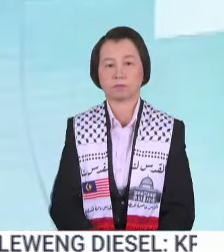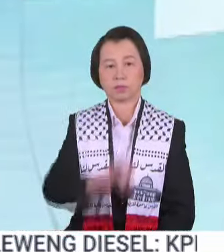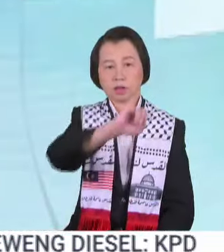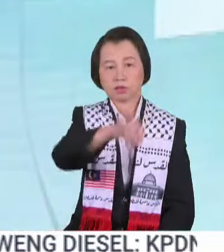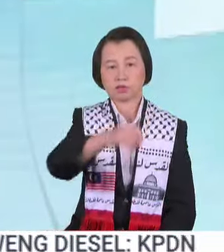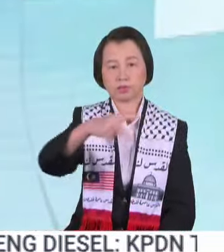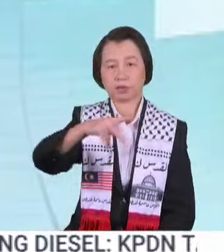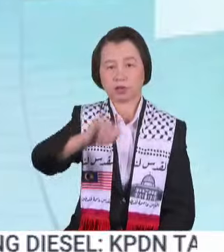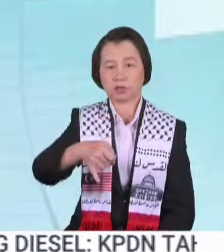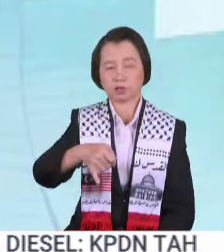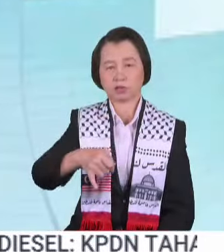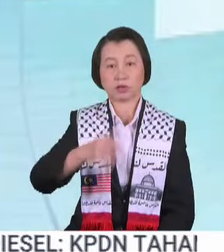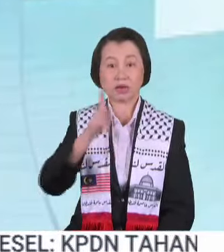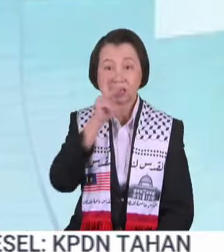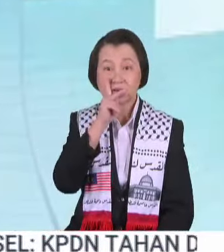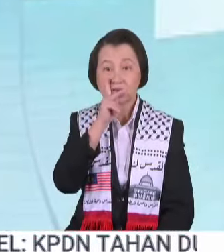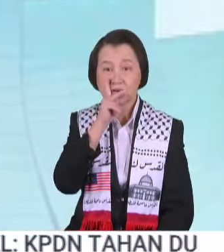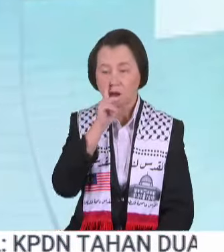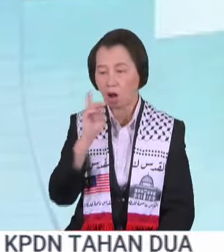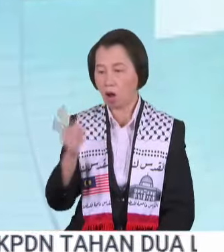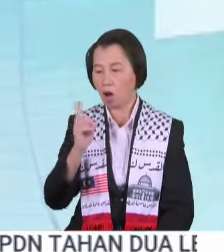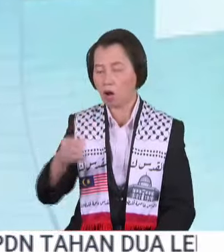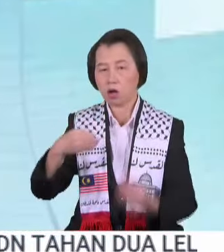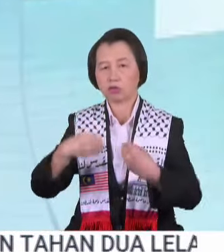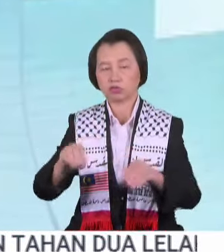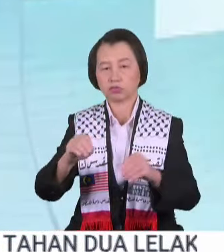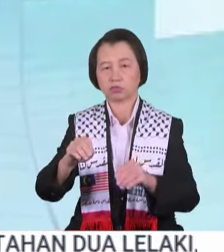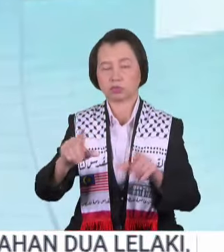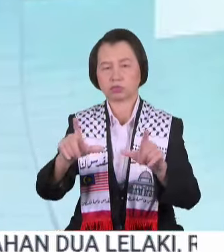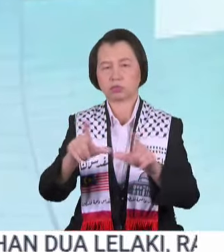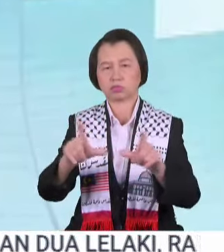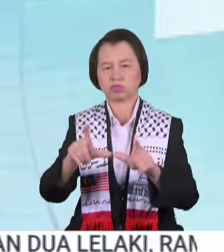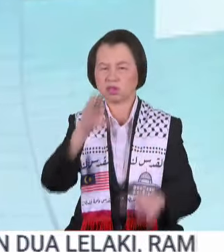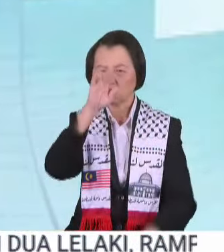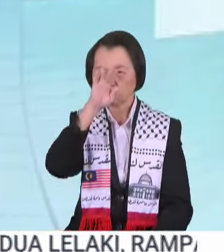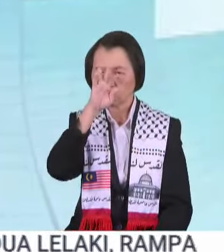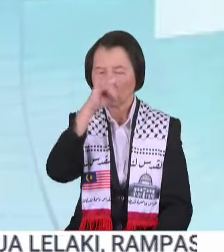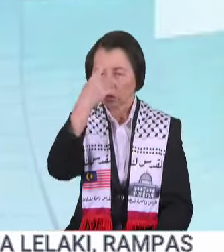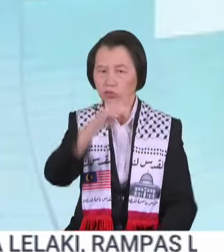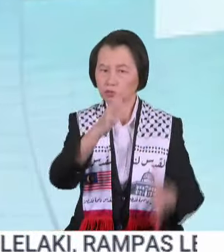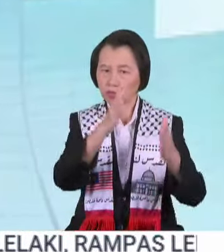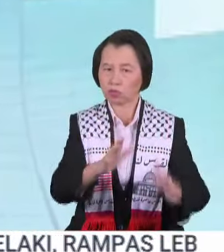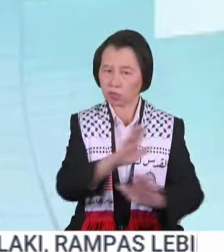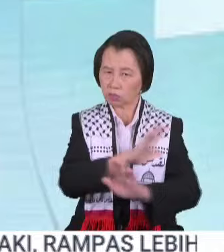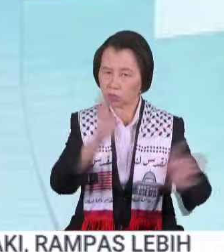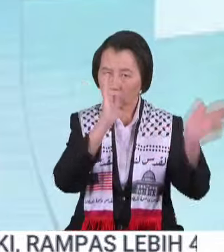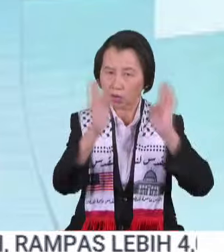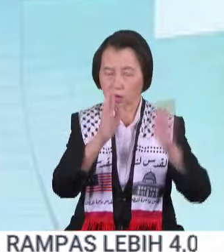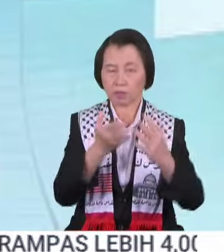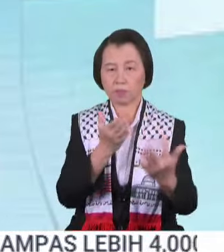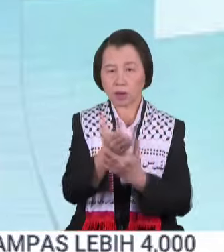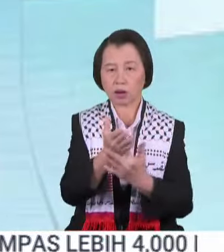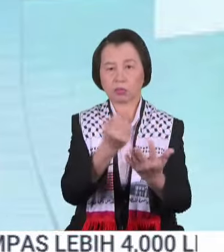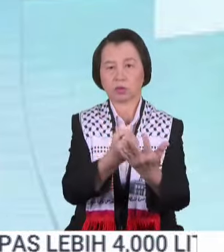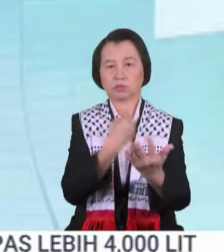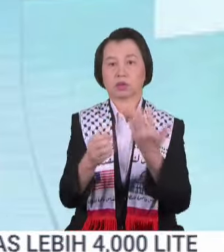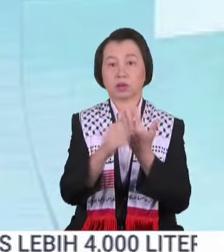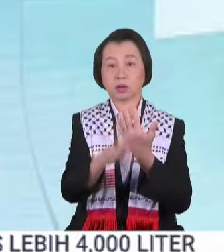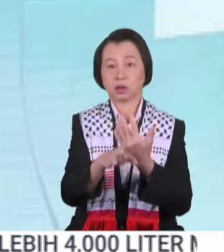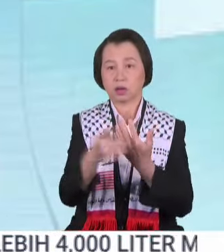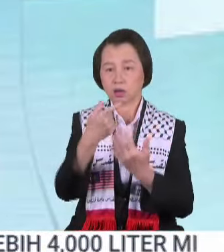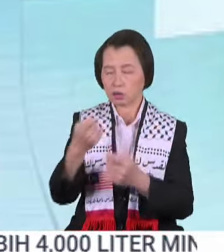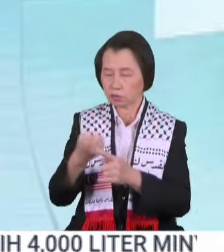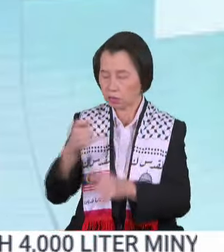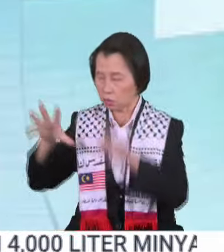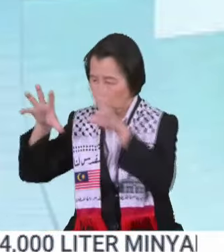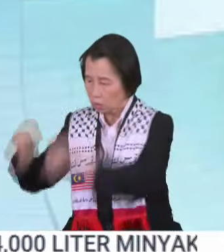JPJ Kedah membongkar aktiviti penjualan lesen memandu palsu terutama kepada warga asing melalui media sosial. Ia hasil